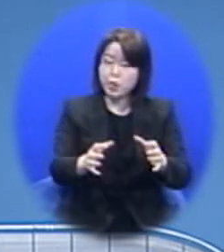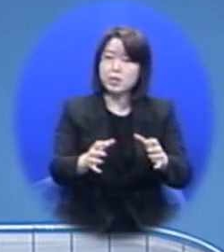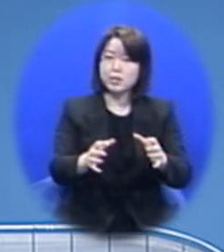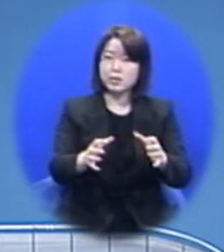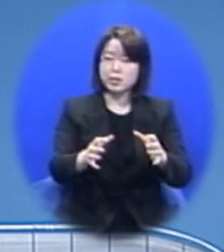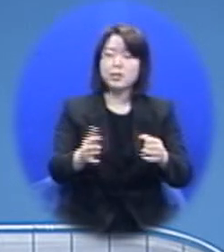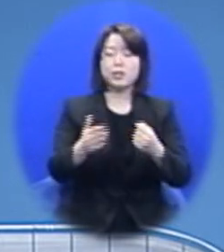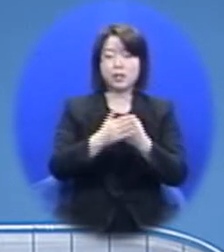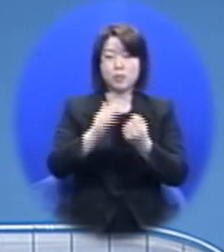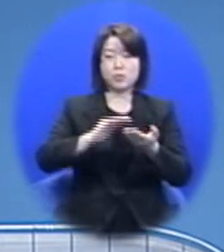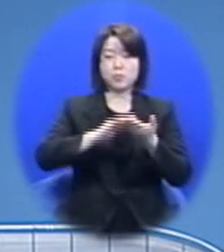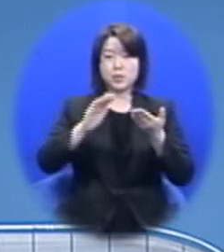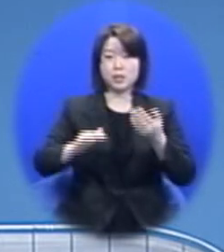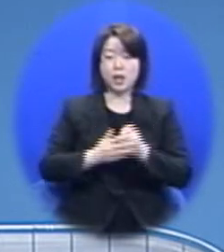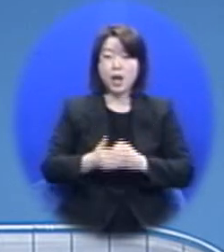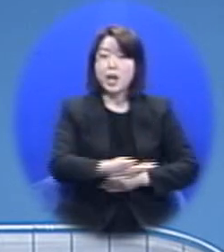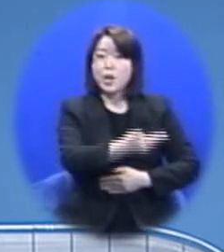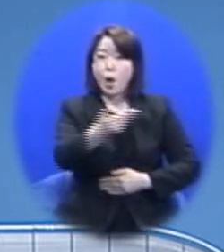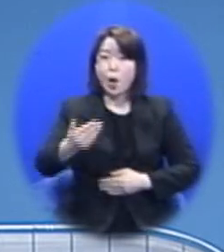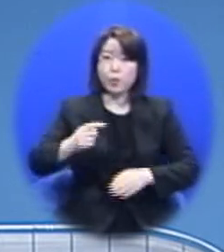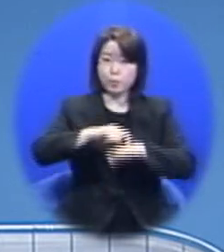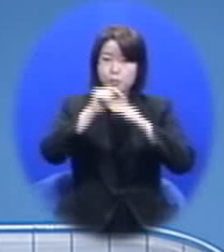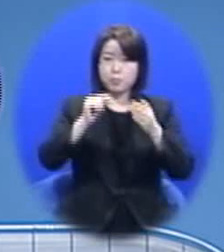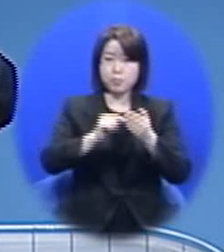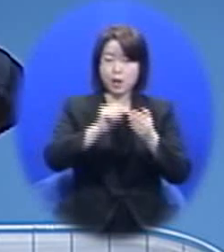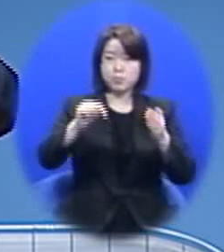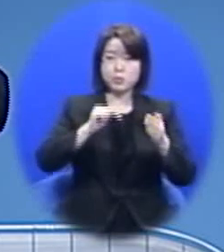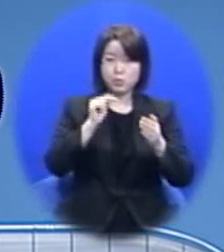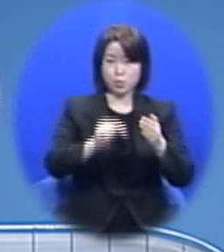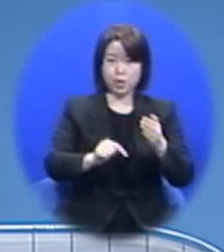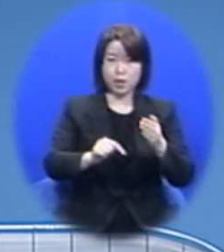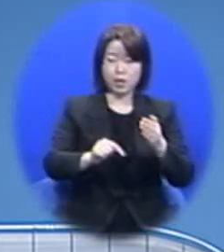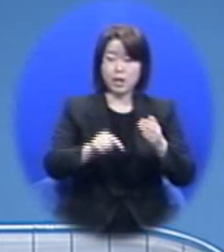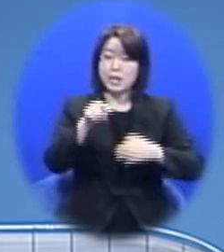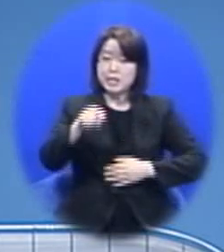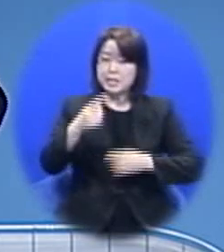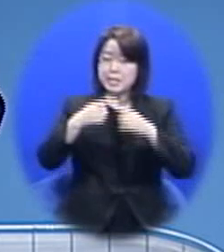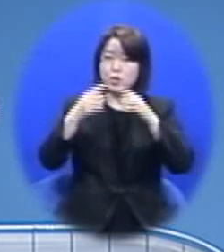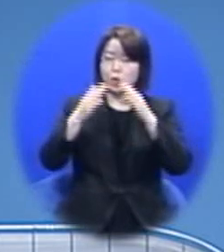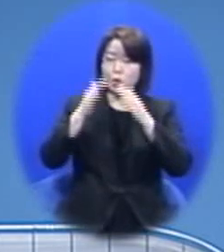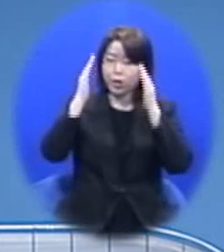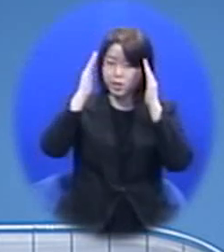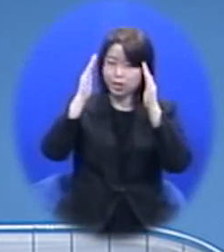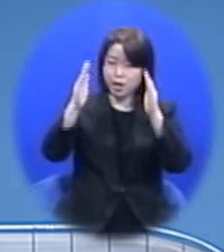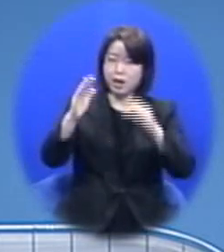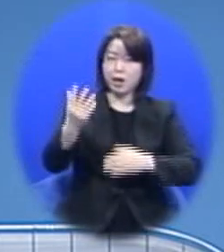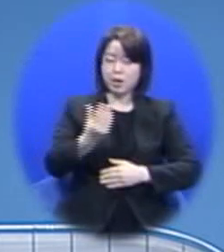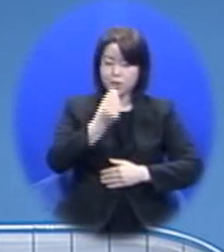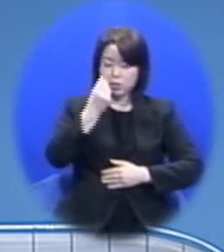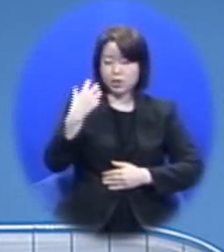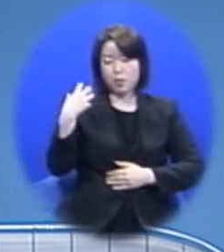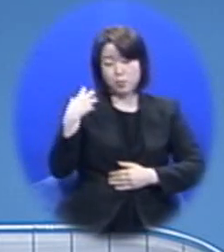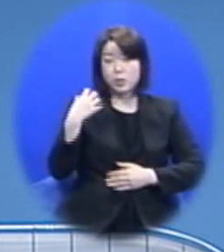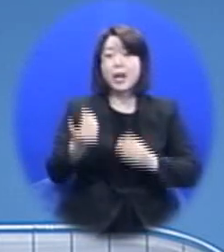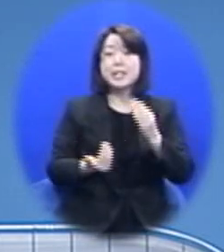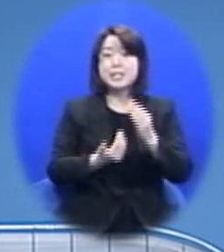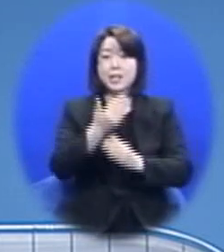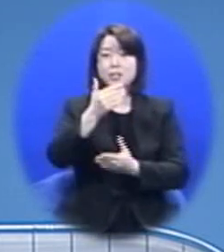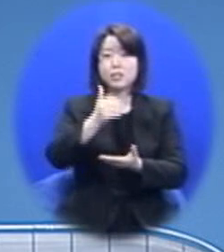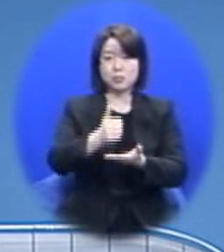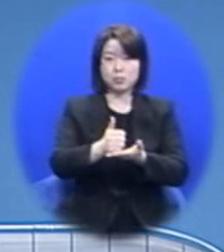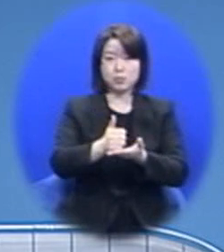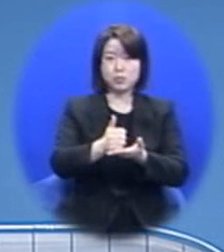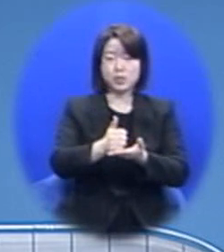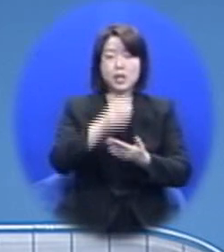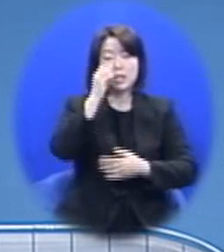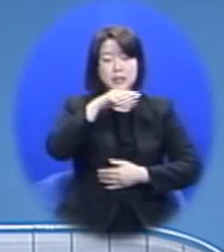때문에 여러분의 마음속에 이 교회를 향한 거룩한 부담이 생기신 분,